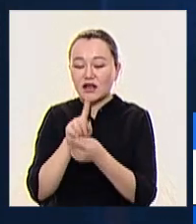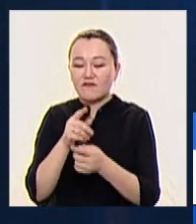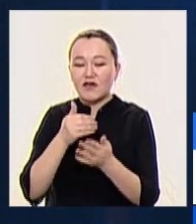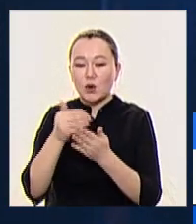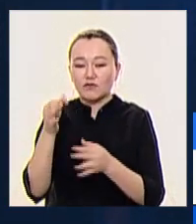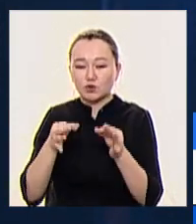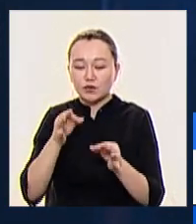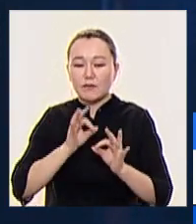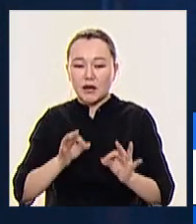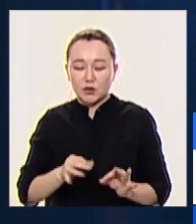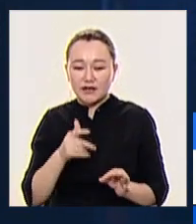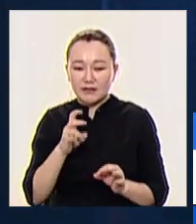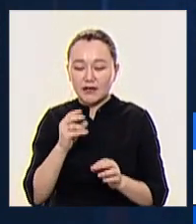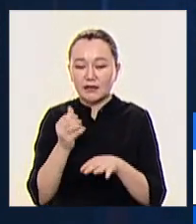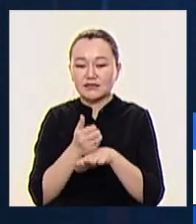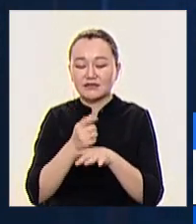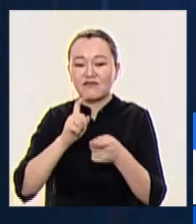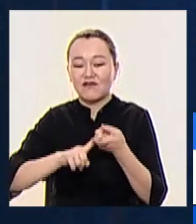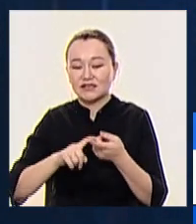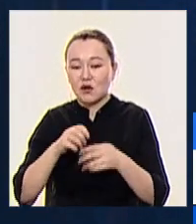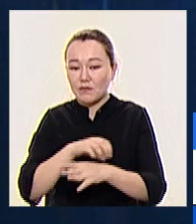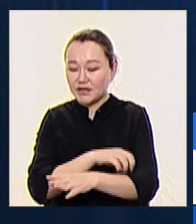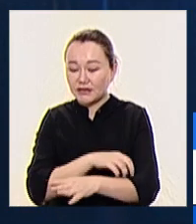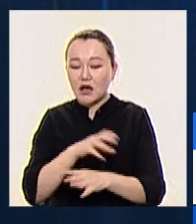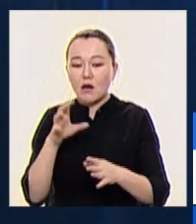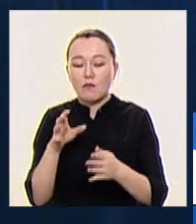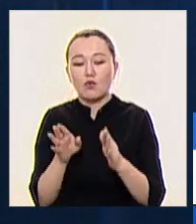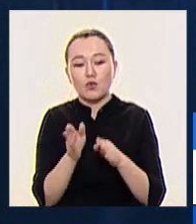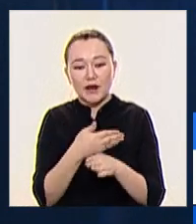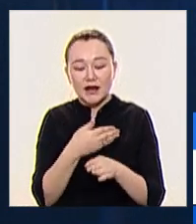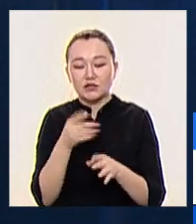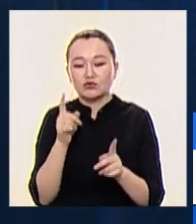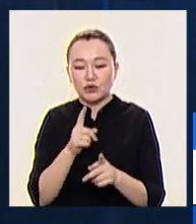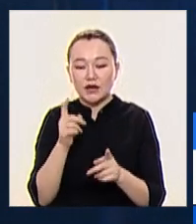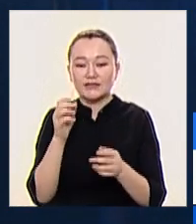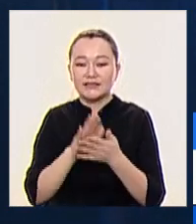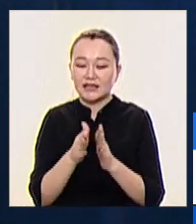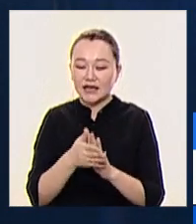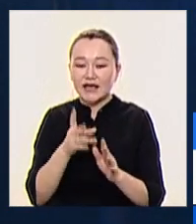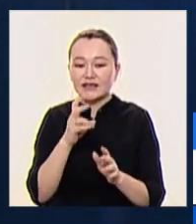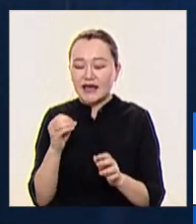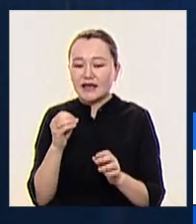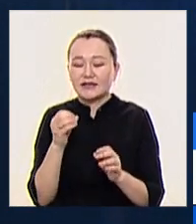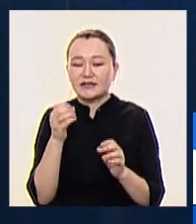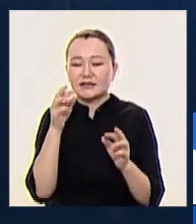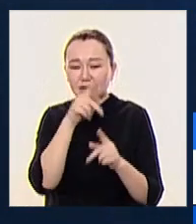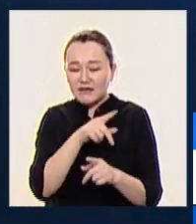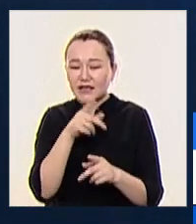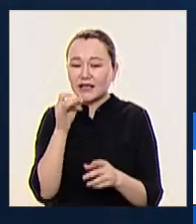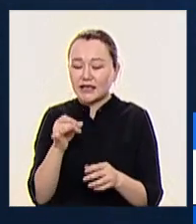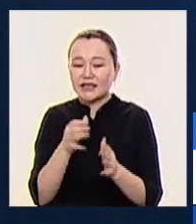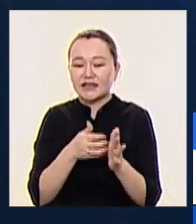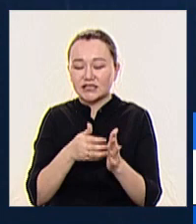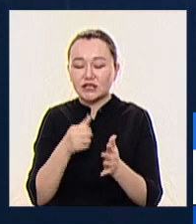суда, Генпрокуратуры и Комитета госдоходов. После этого исключили пункты, признававшие сделки недействительными при